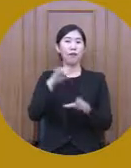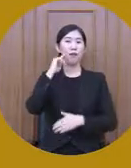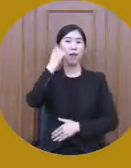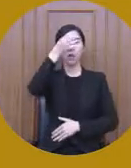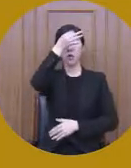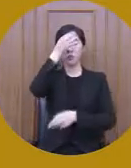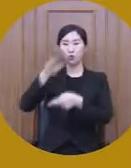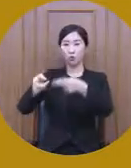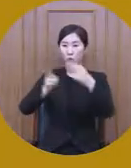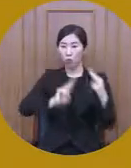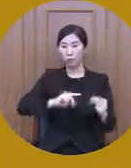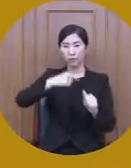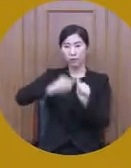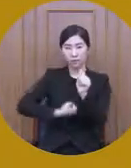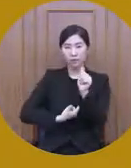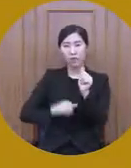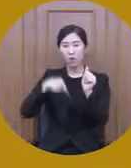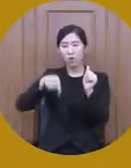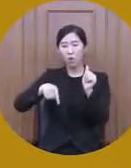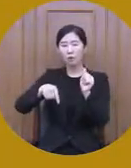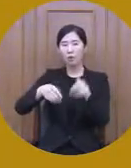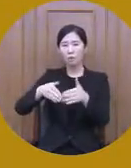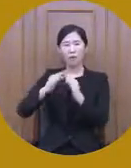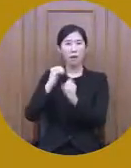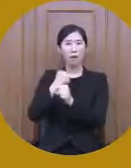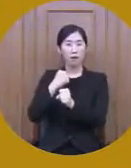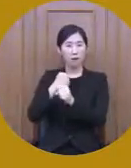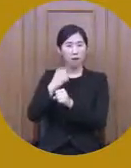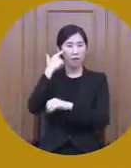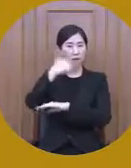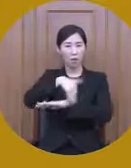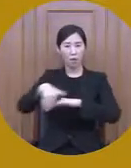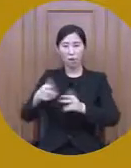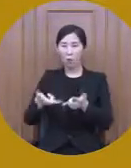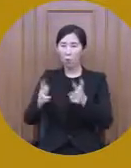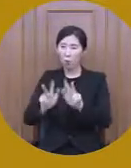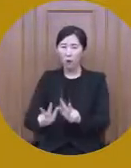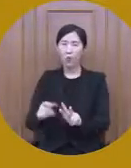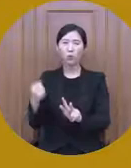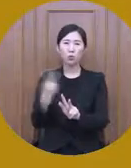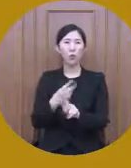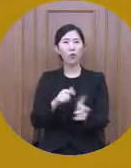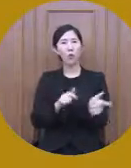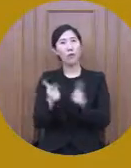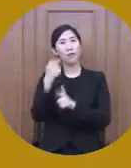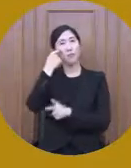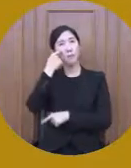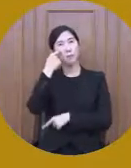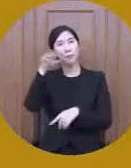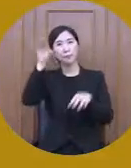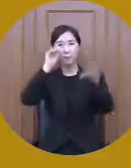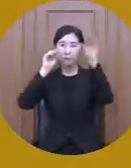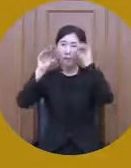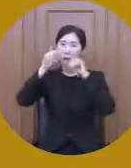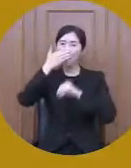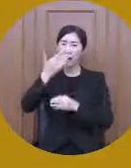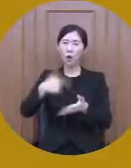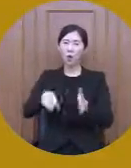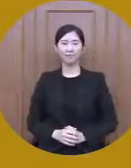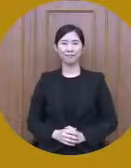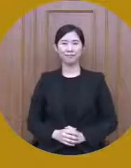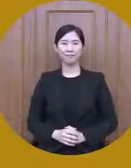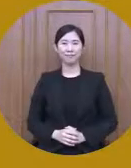통해 남한강변에 조성 예정인 하천둔치공원을 비롯한 다양한 즐길 거리와 이어지는 친환경 관광지가 될